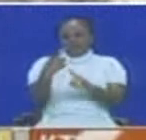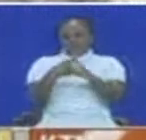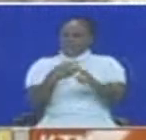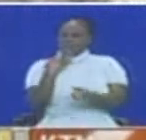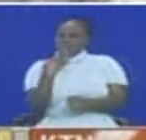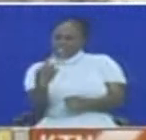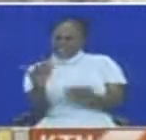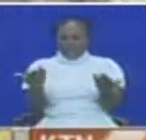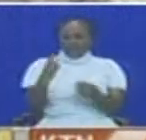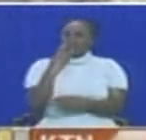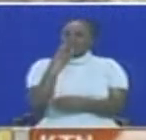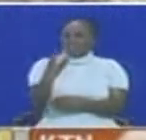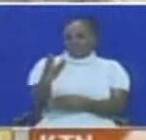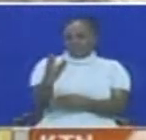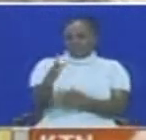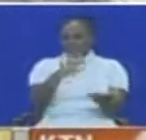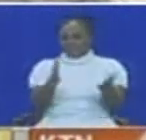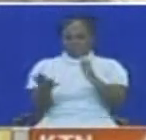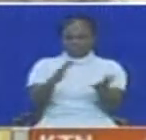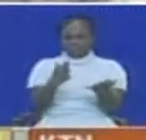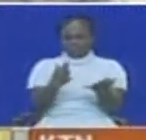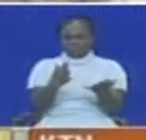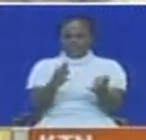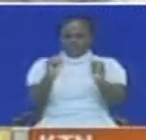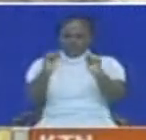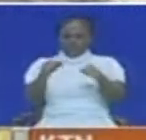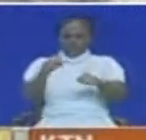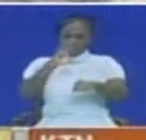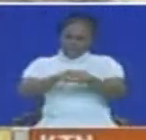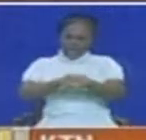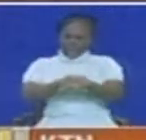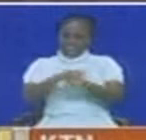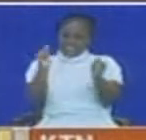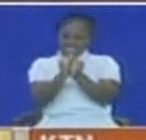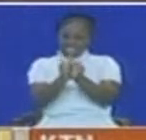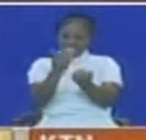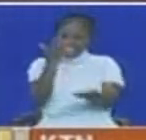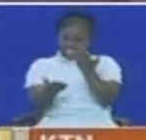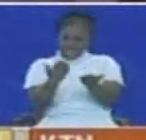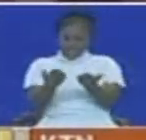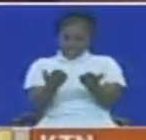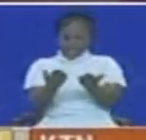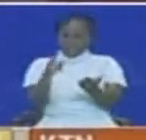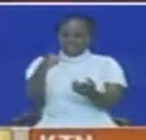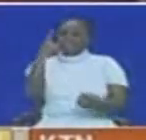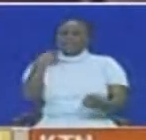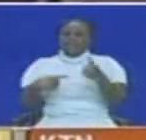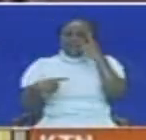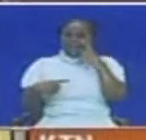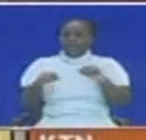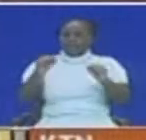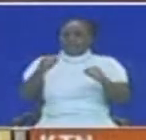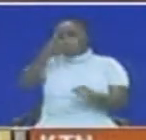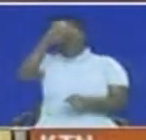400. Na tuseme ukitoka na kilo zako kama 10. Huenda kilio hiki kikawekwa kwenye kaburi